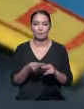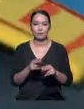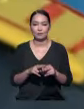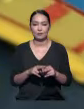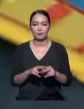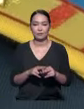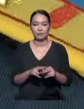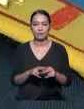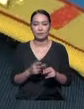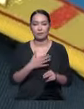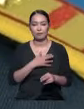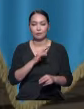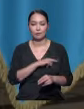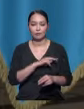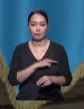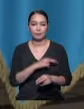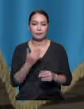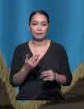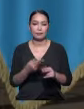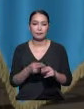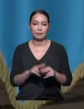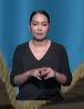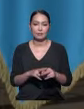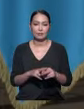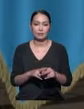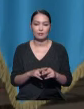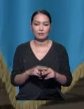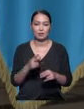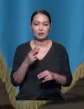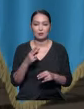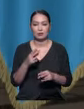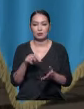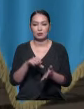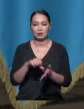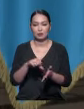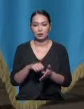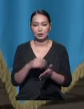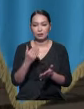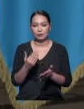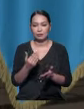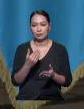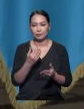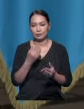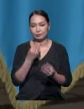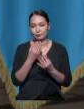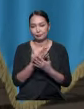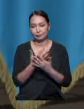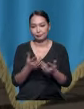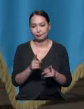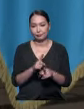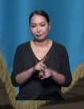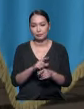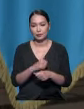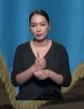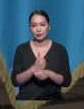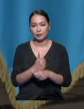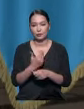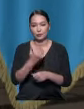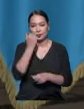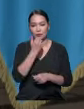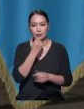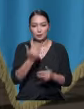работа заключается в том, обеспечивать личный состав продовольственной вещевой службы. Благодарю